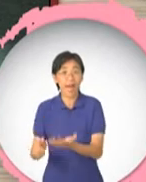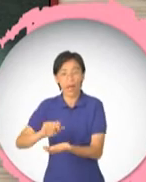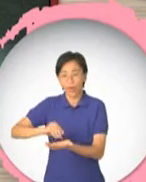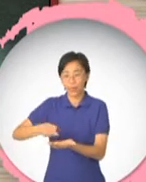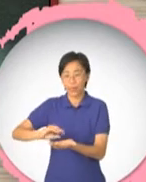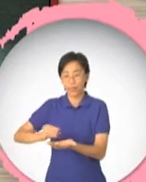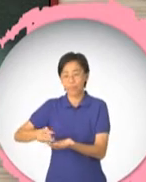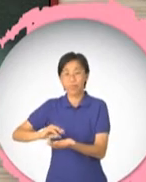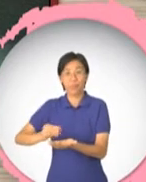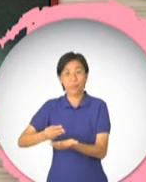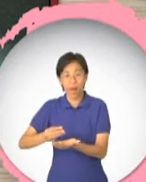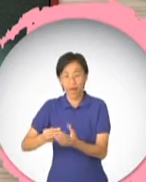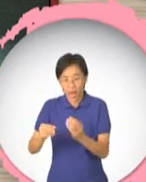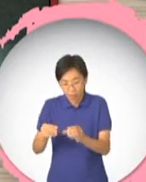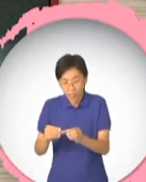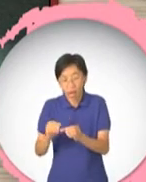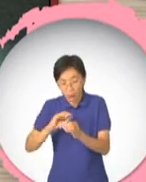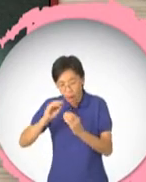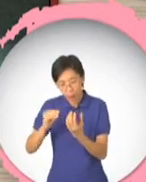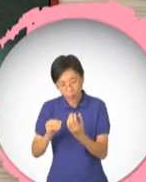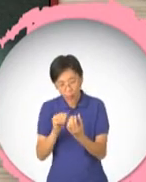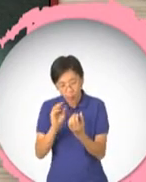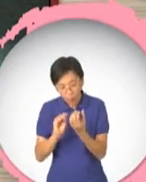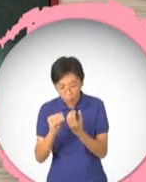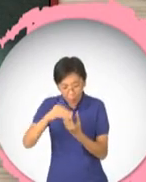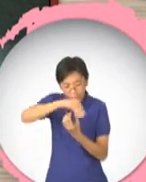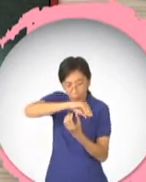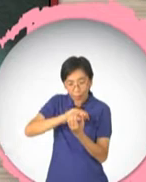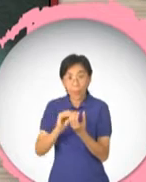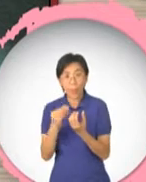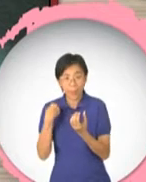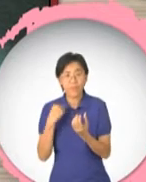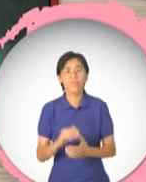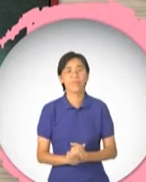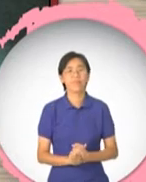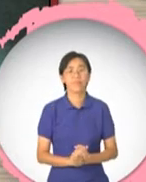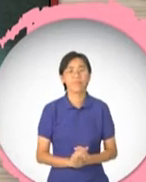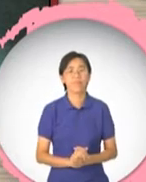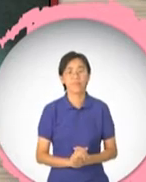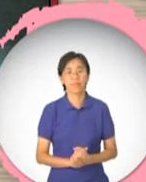ให้น้ำเป็นตัวช่วยในการแบบ เชื่อมให้มันติดกัน ครับผม นะคะ